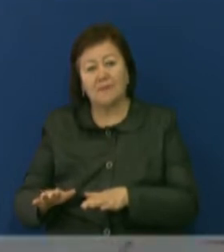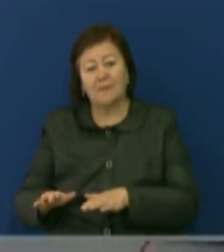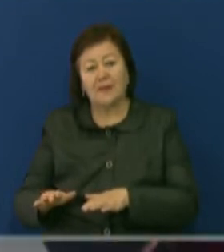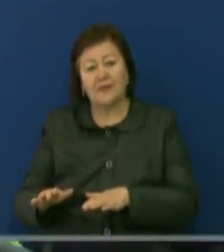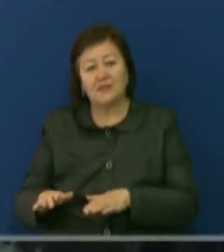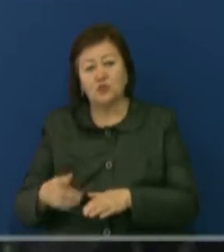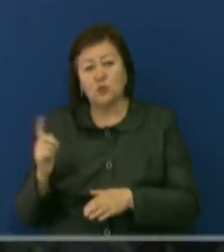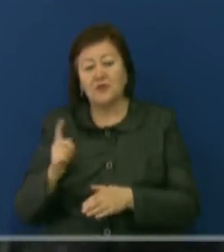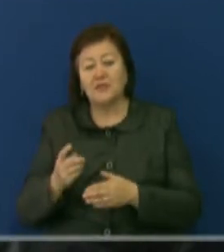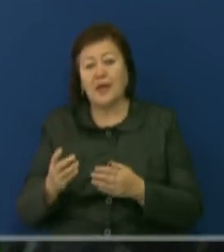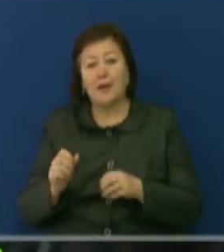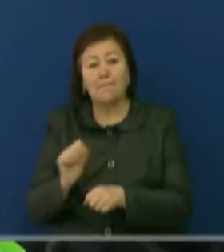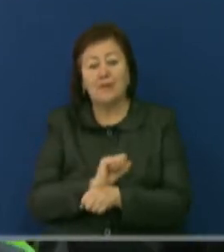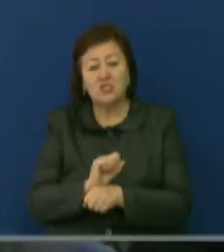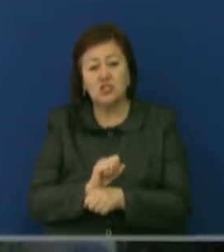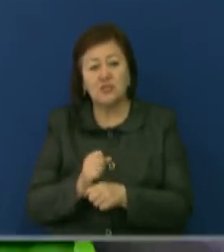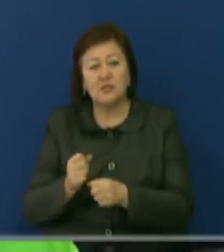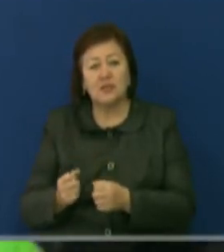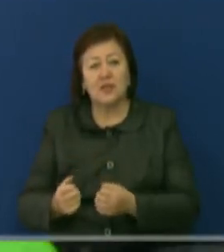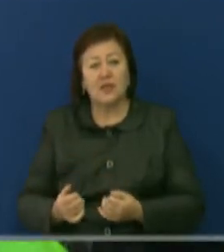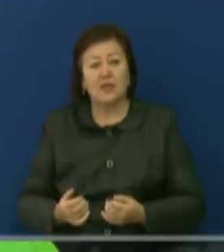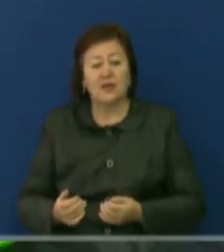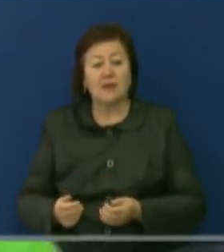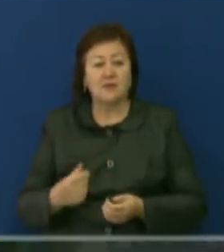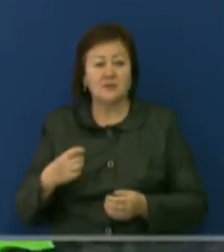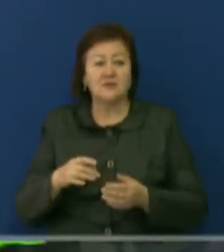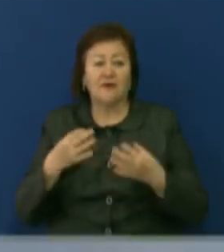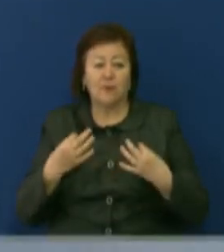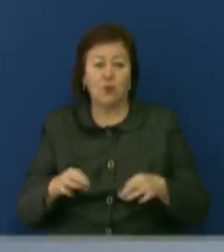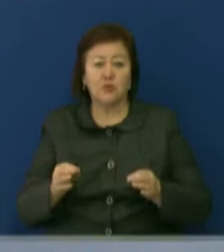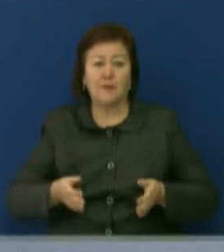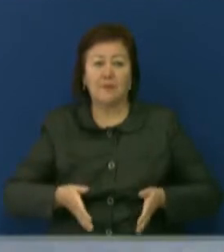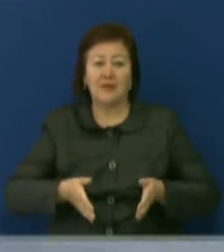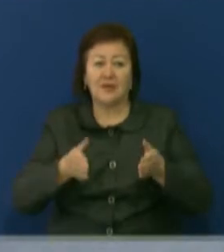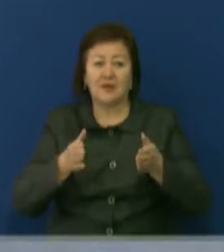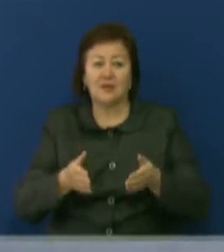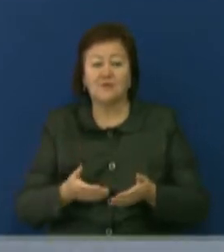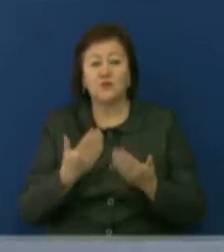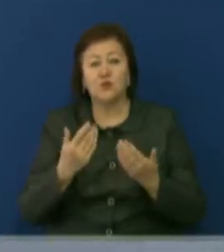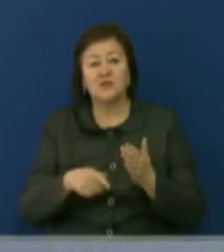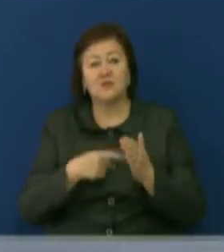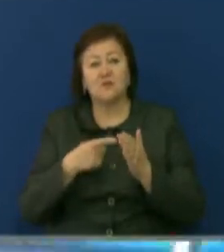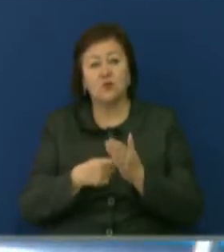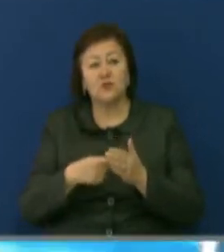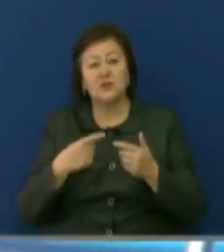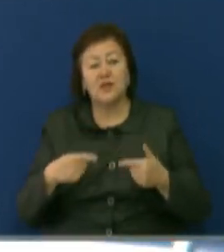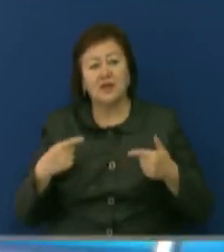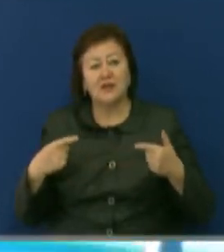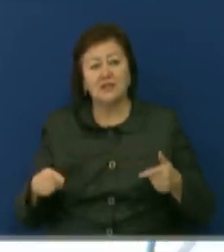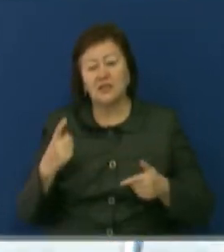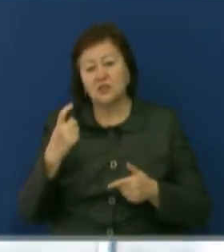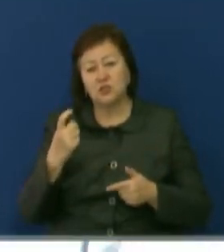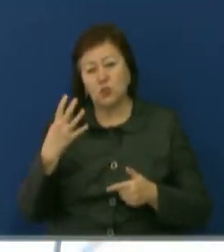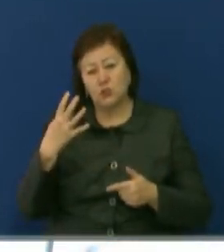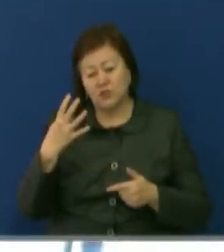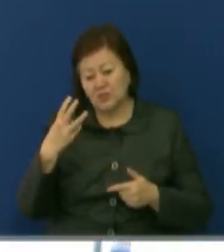төмендеген. 2020 жылдың сәйкес кезеңінде 172 өрт тіркелсе, биыл жыл басынан бері қаламызда түрлі деңгейдегі 135